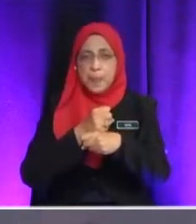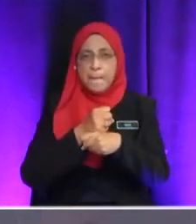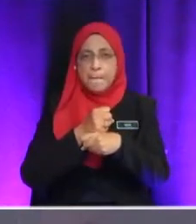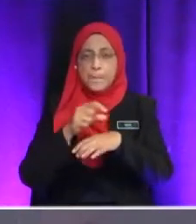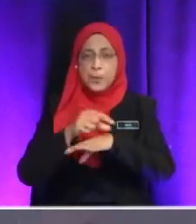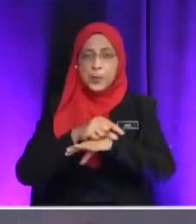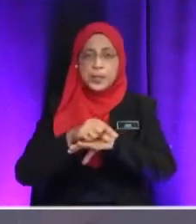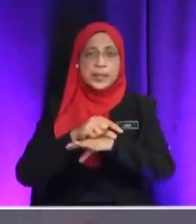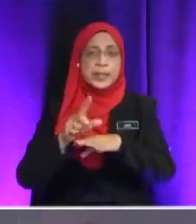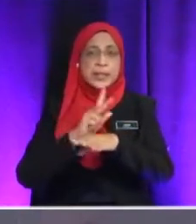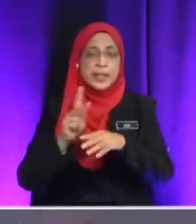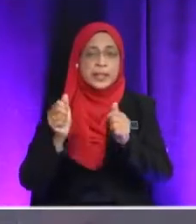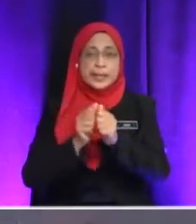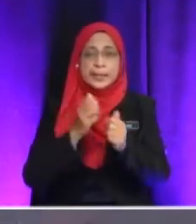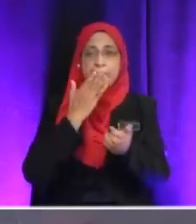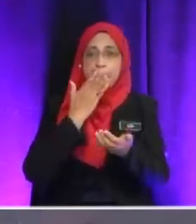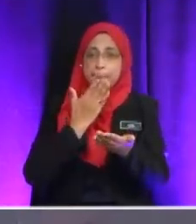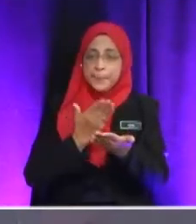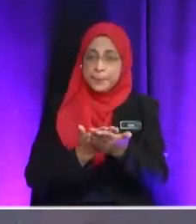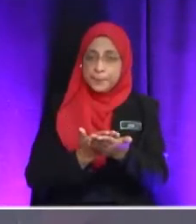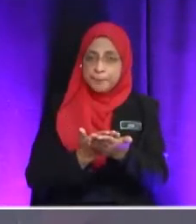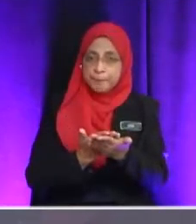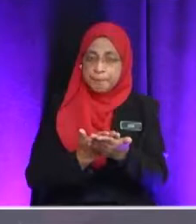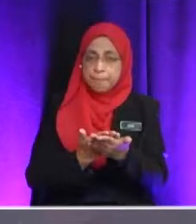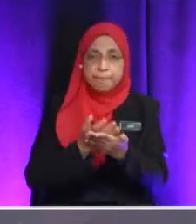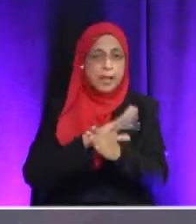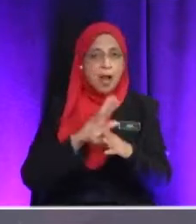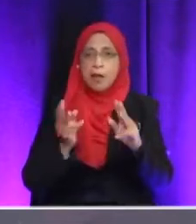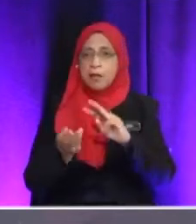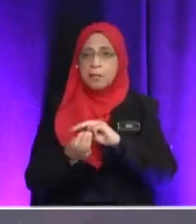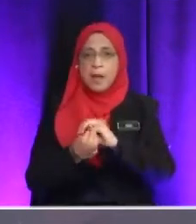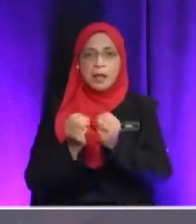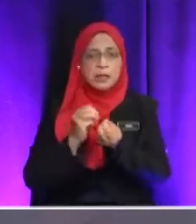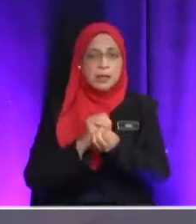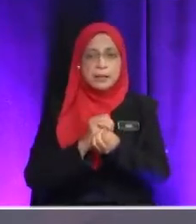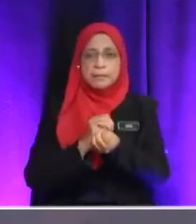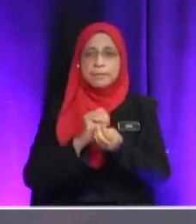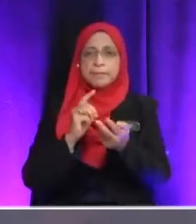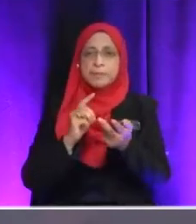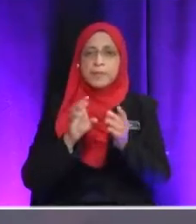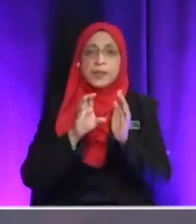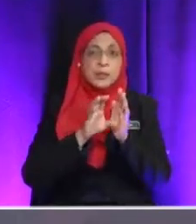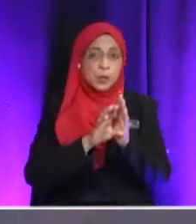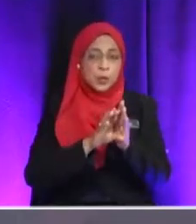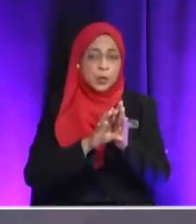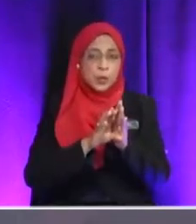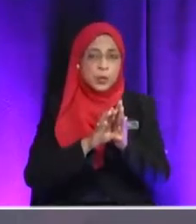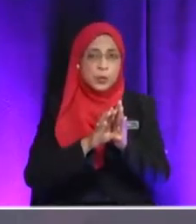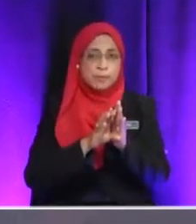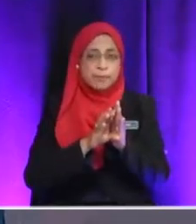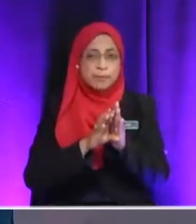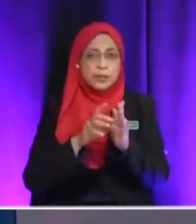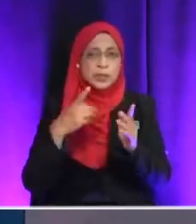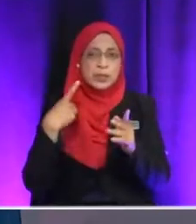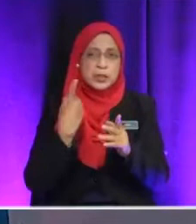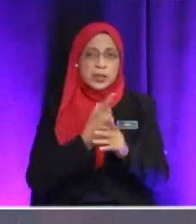beroperasi dengan baik tanpa gangguan Oke Kak Tekanlah contohnya atas kita